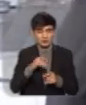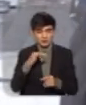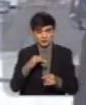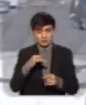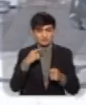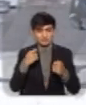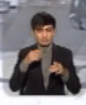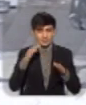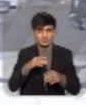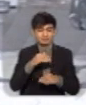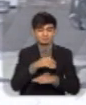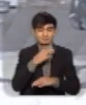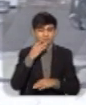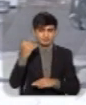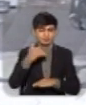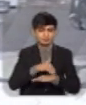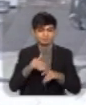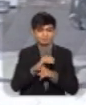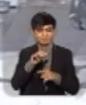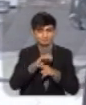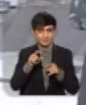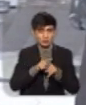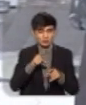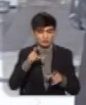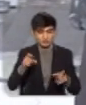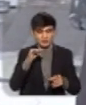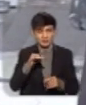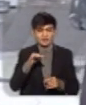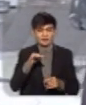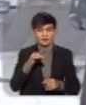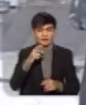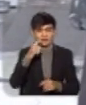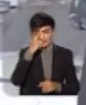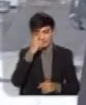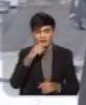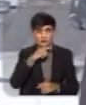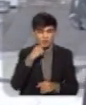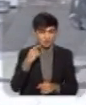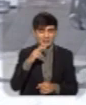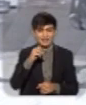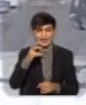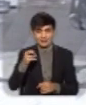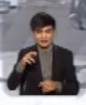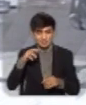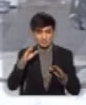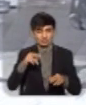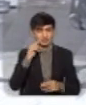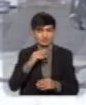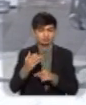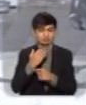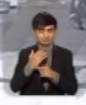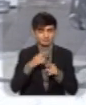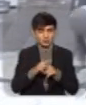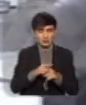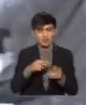заграничными поставщиками основными из которых являются ксении индия россия соответственно курсовая разница